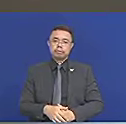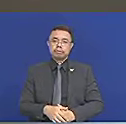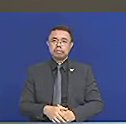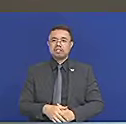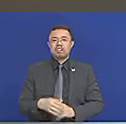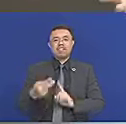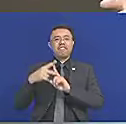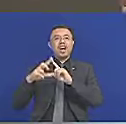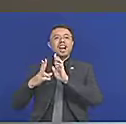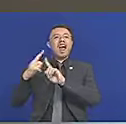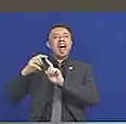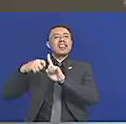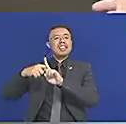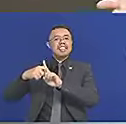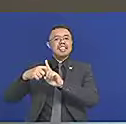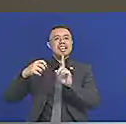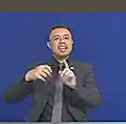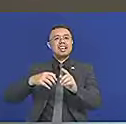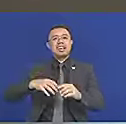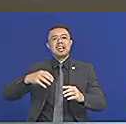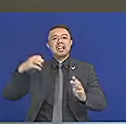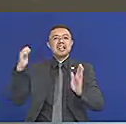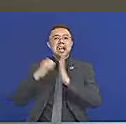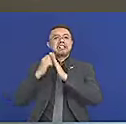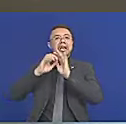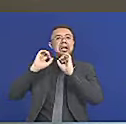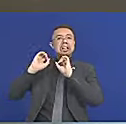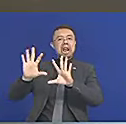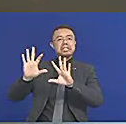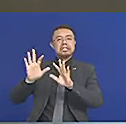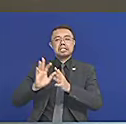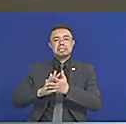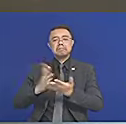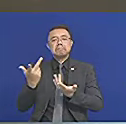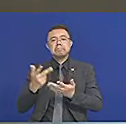Fanatik, ekstrim, sesat, apalagi.